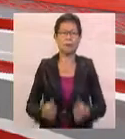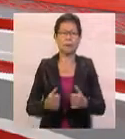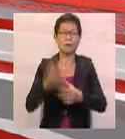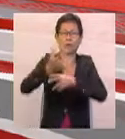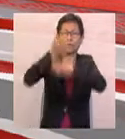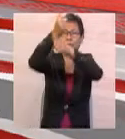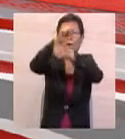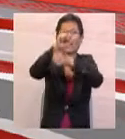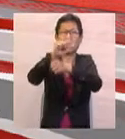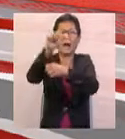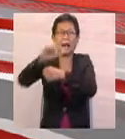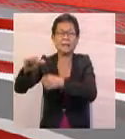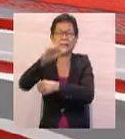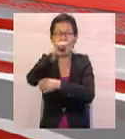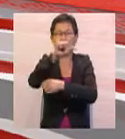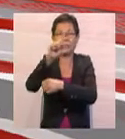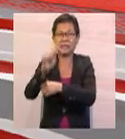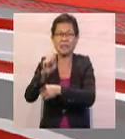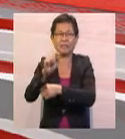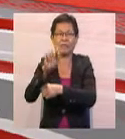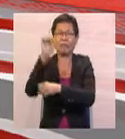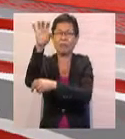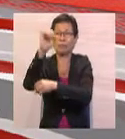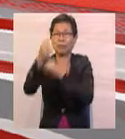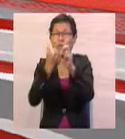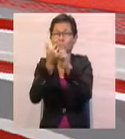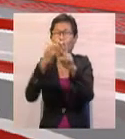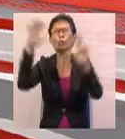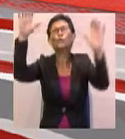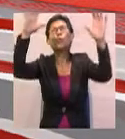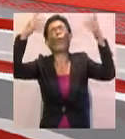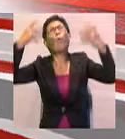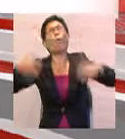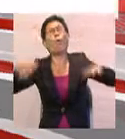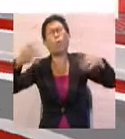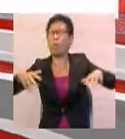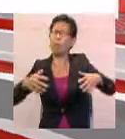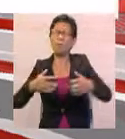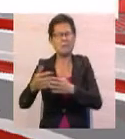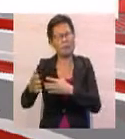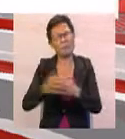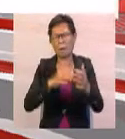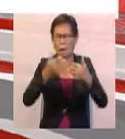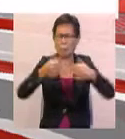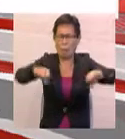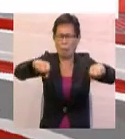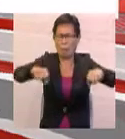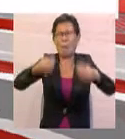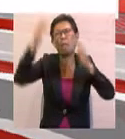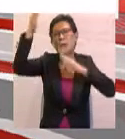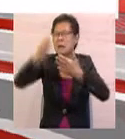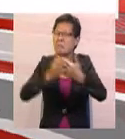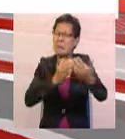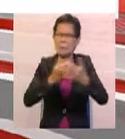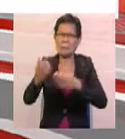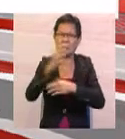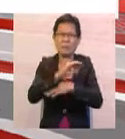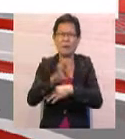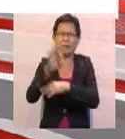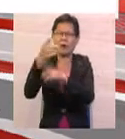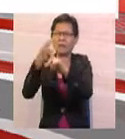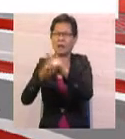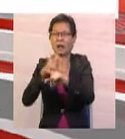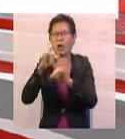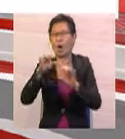Kejohanan Asia GT Festival 2019. Cuaca panas terik bukan menjadi halangan buat pelumba negara Jaziman Jaafar dan Frank Yu dari